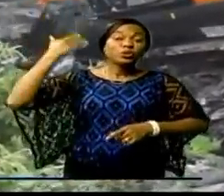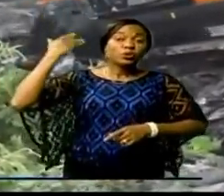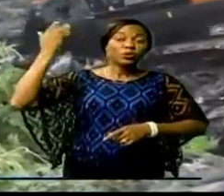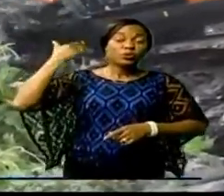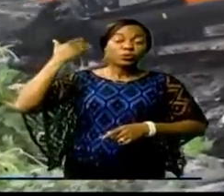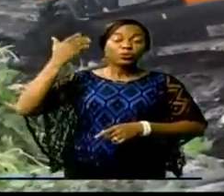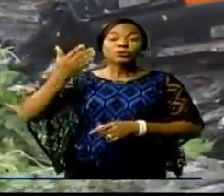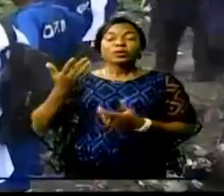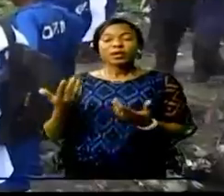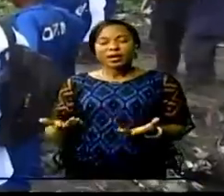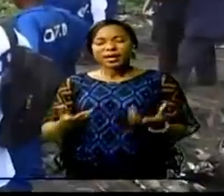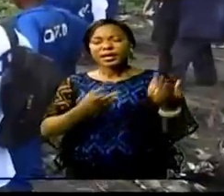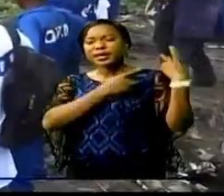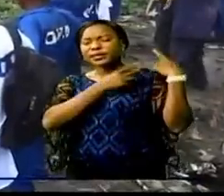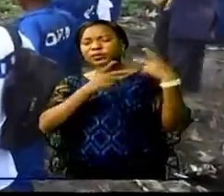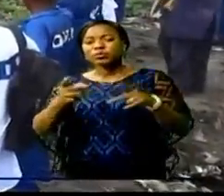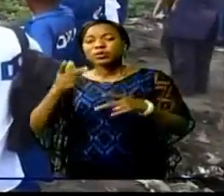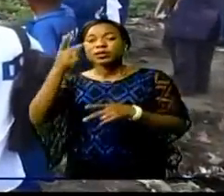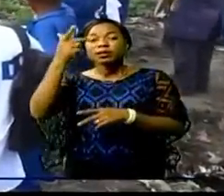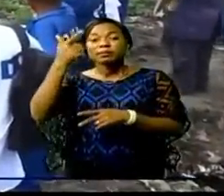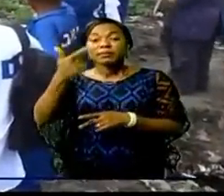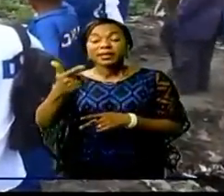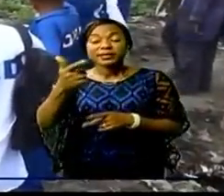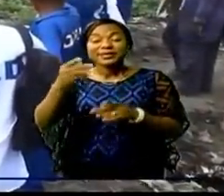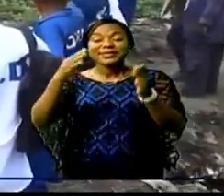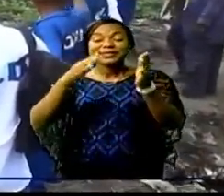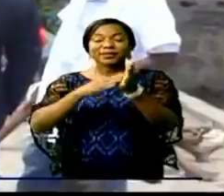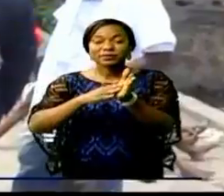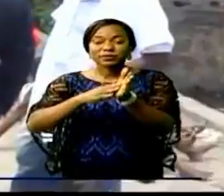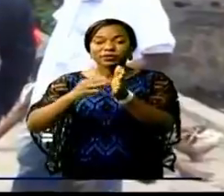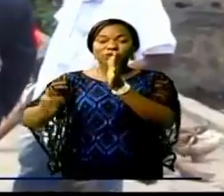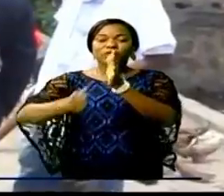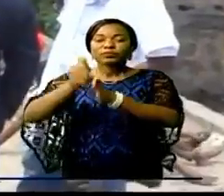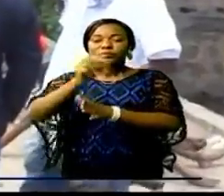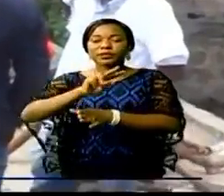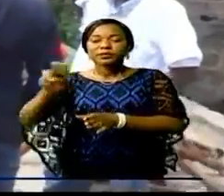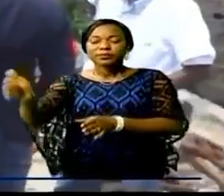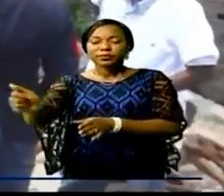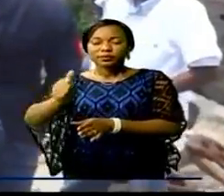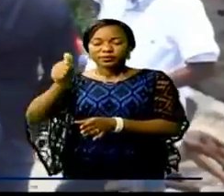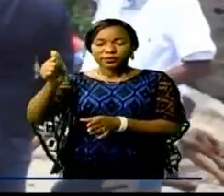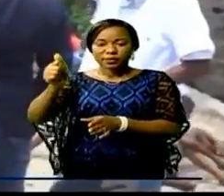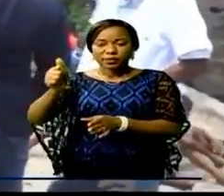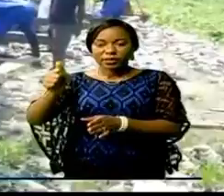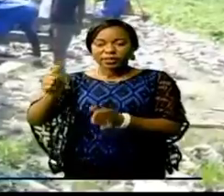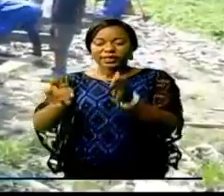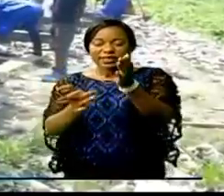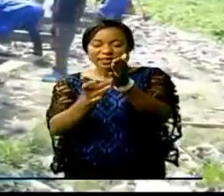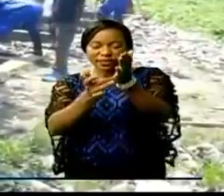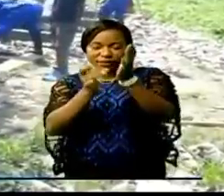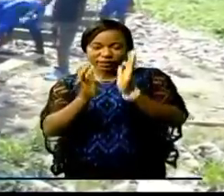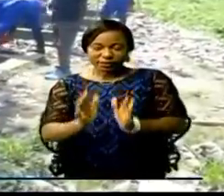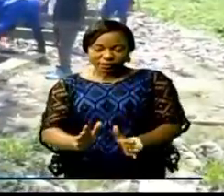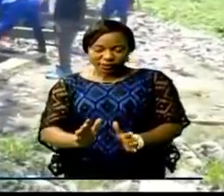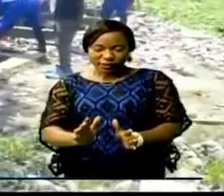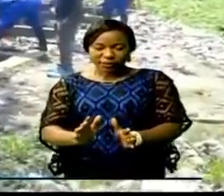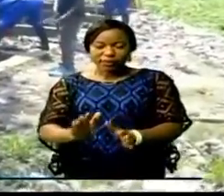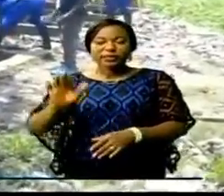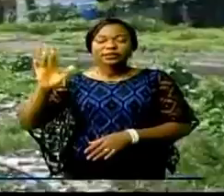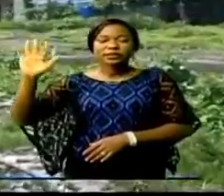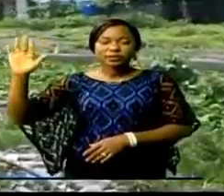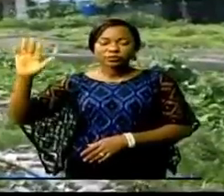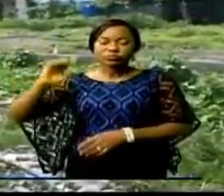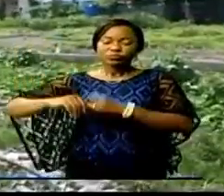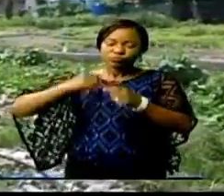Kinshasa. C'est depuis ce mardi 9 novembre 2021 que les ingénieurs de la direction provinciale de l'OV de Kinshasa sont en